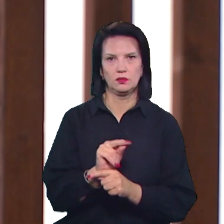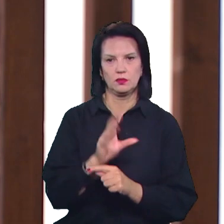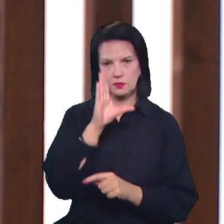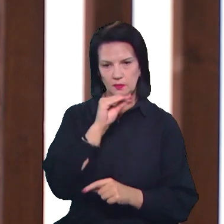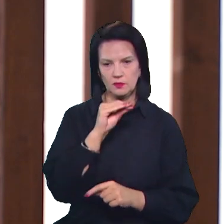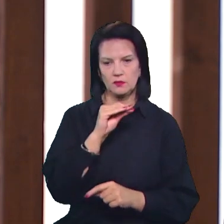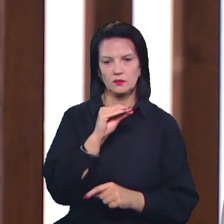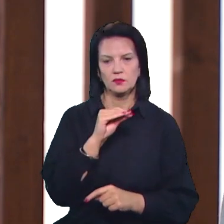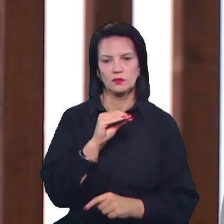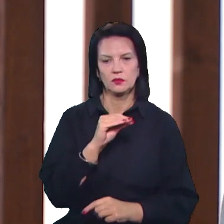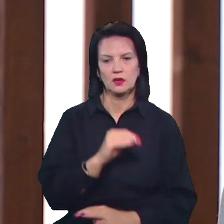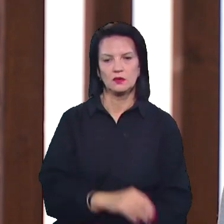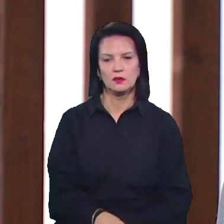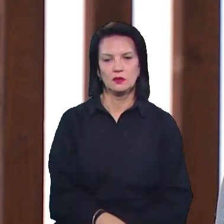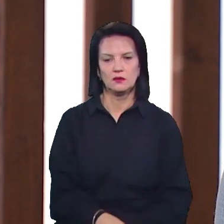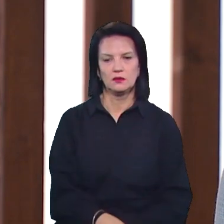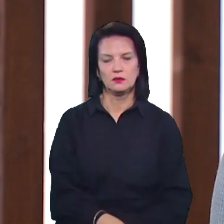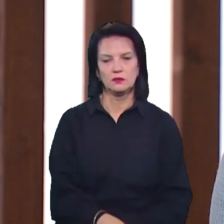жінка